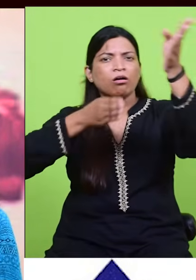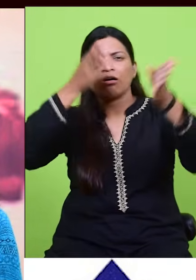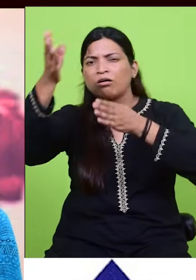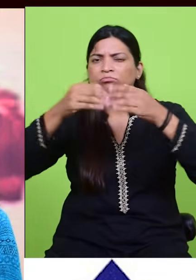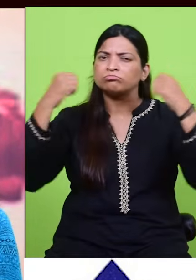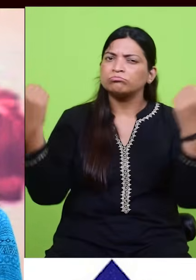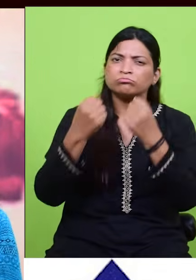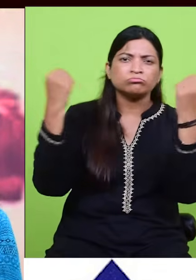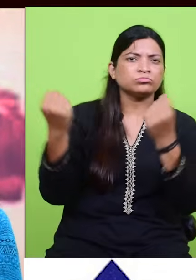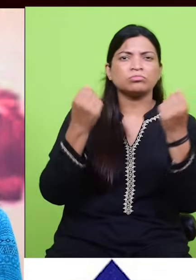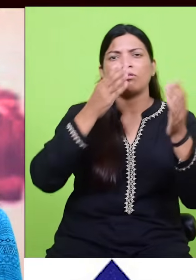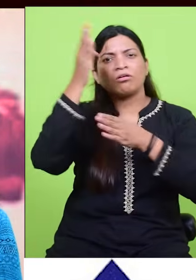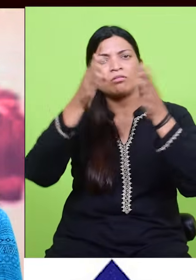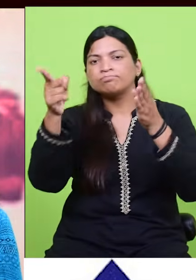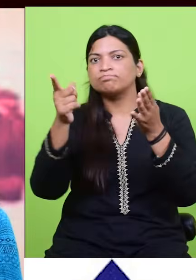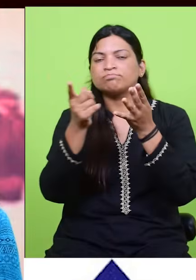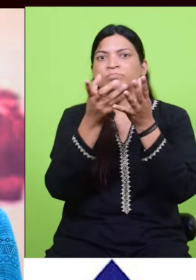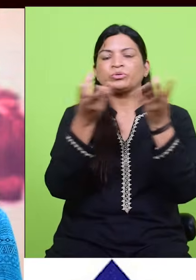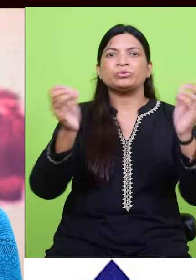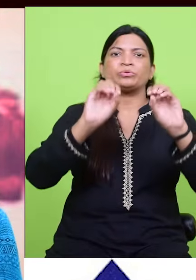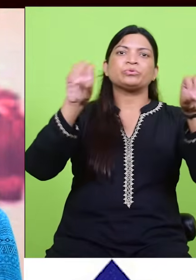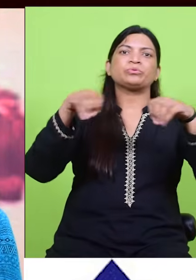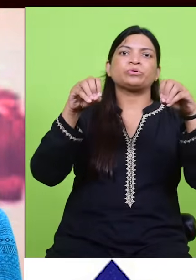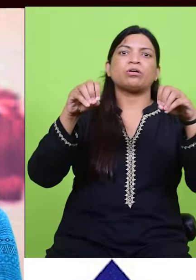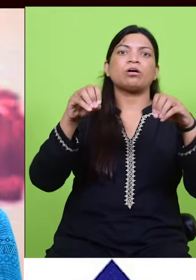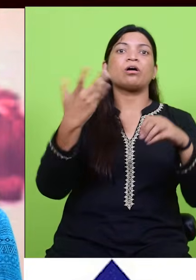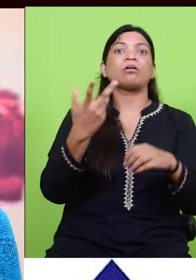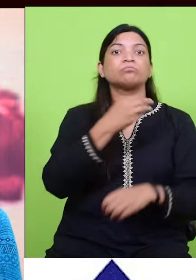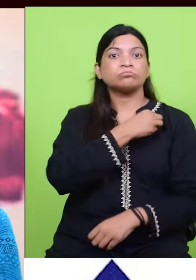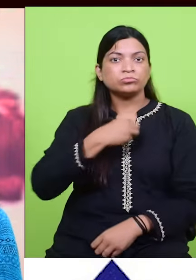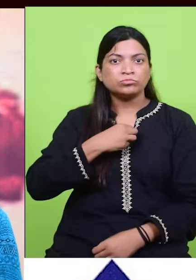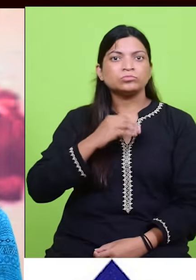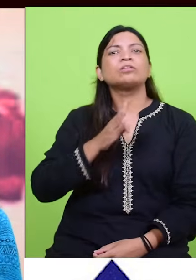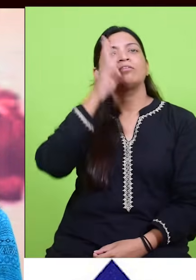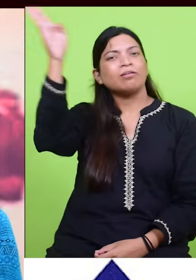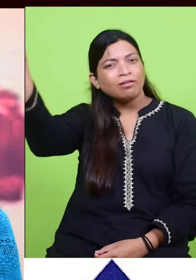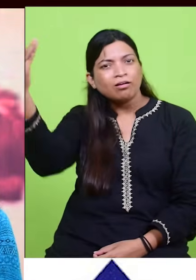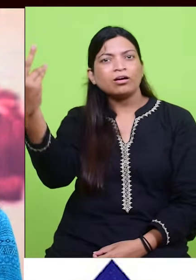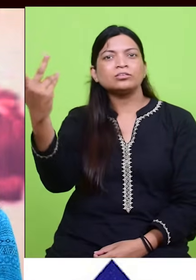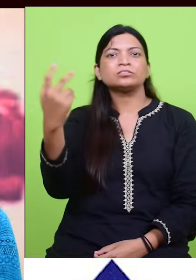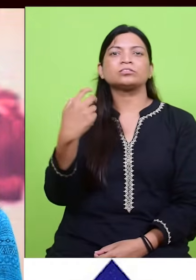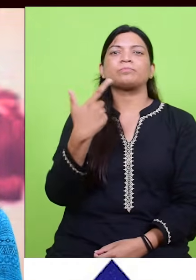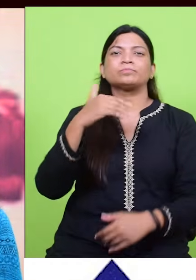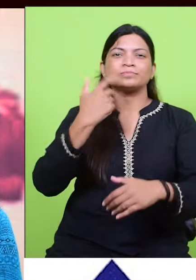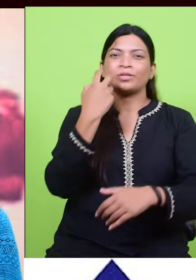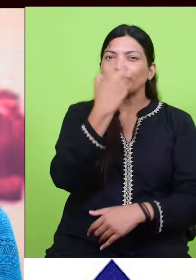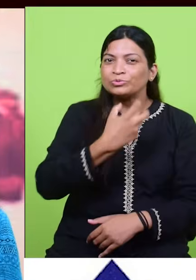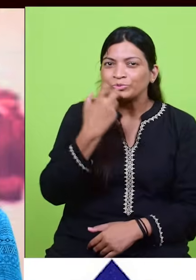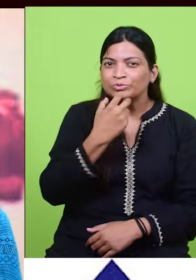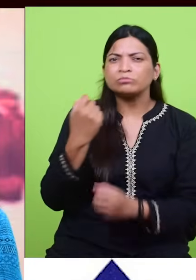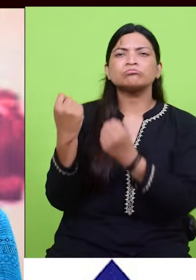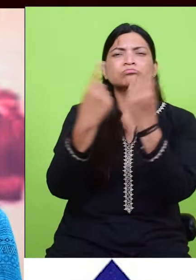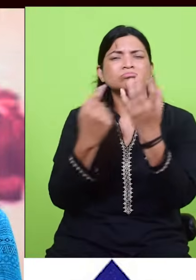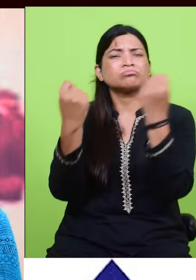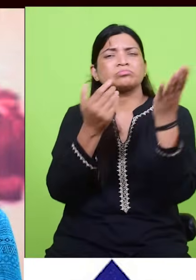कराया, पर कहीं उम्मीद ही नहीं रही कि इसकी आँखों करेगा। फिर बोलने के भी सब पास डॉक्टरों के पास गए, बोलने का भी कुछ स्पीच